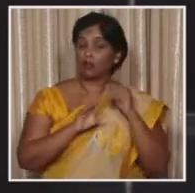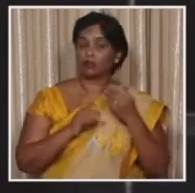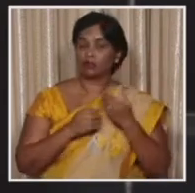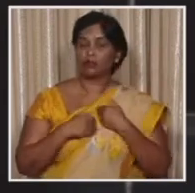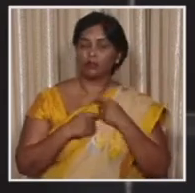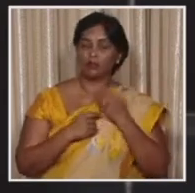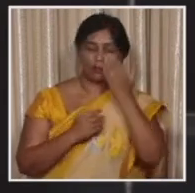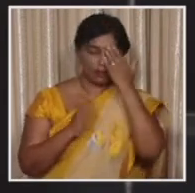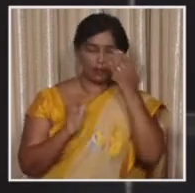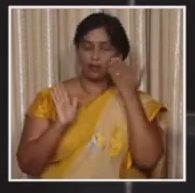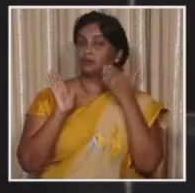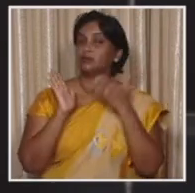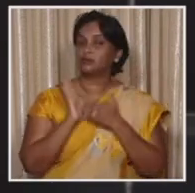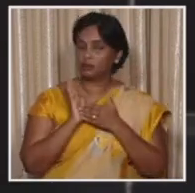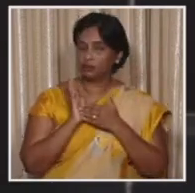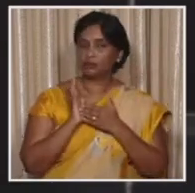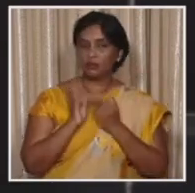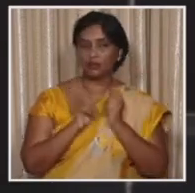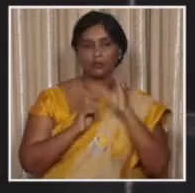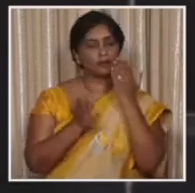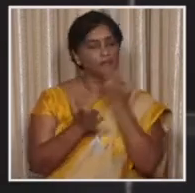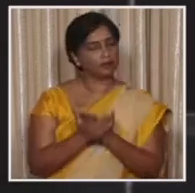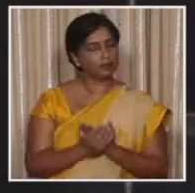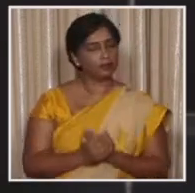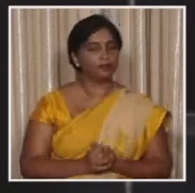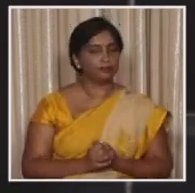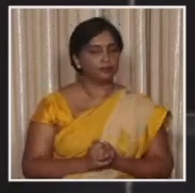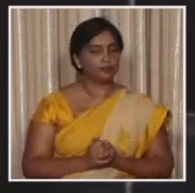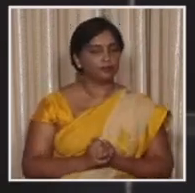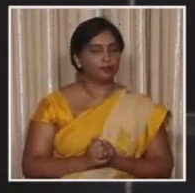ඔබතුමාගේ කාරුණික අවධානය සඳහා මම සභාගත කරනවා.